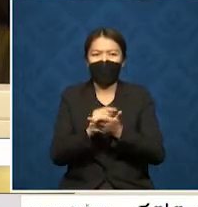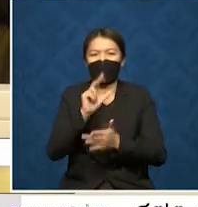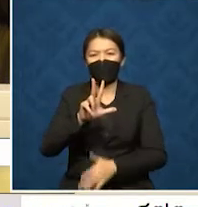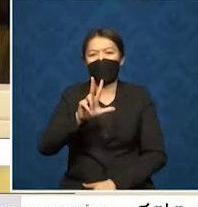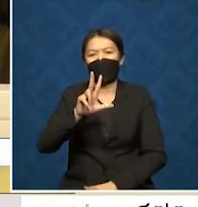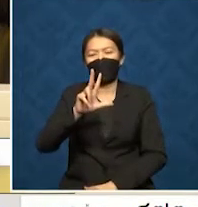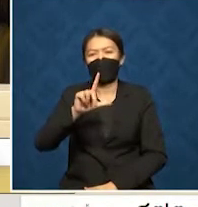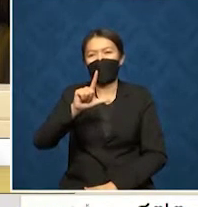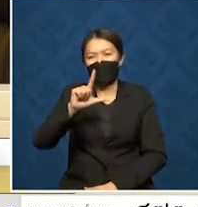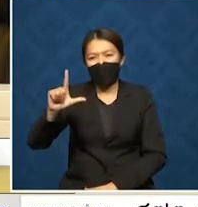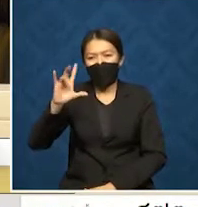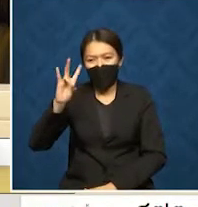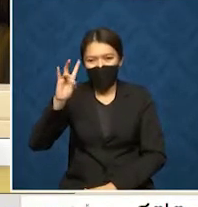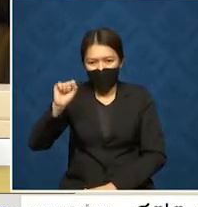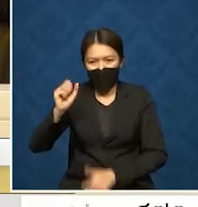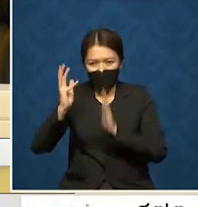3,700,000คนกว่านั้น